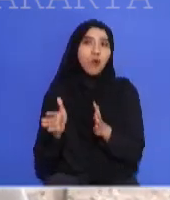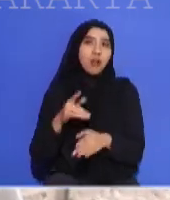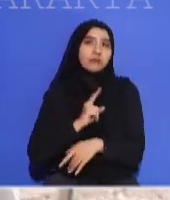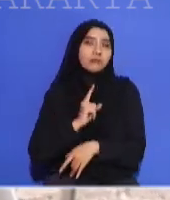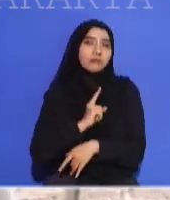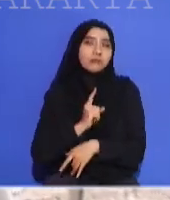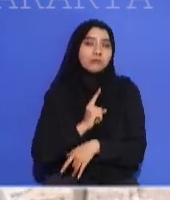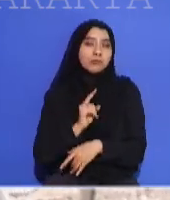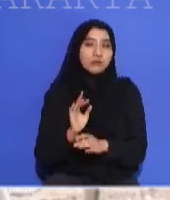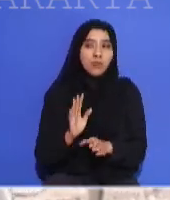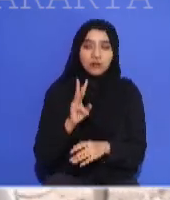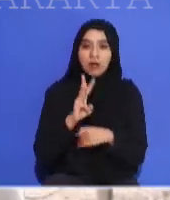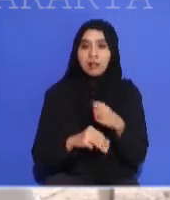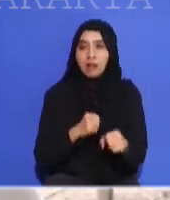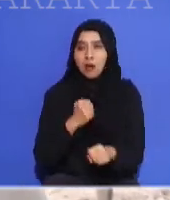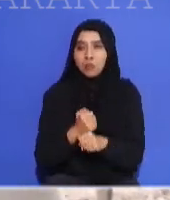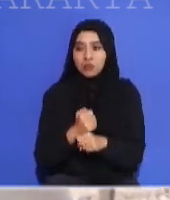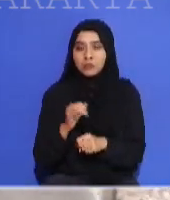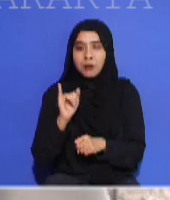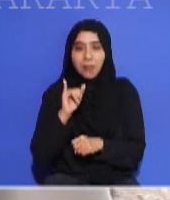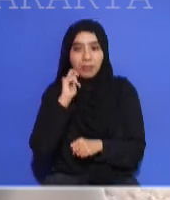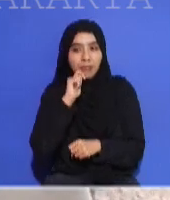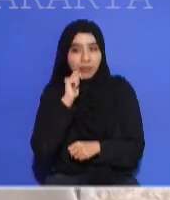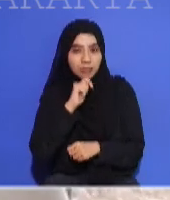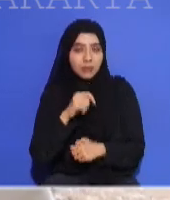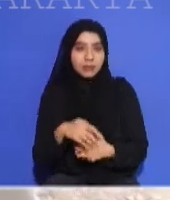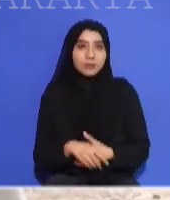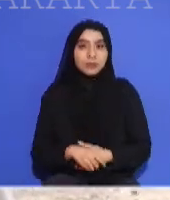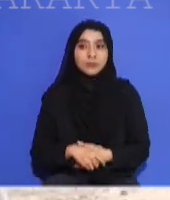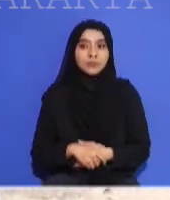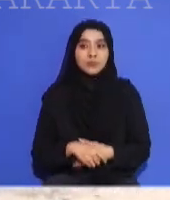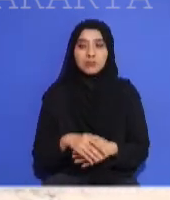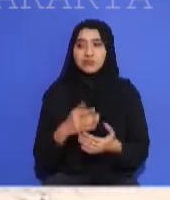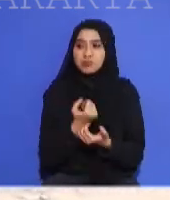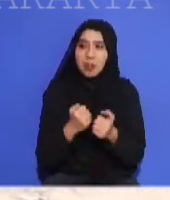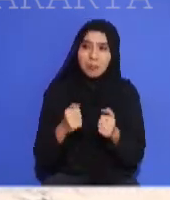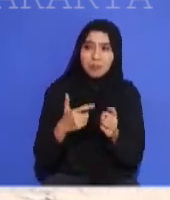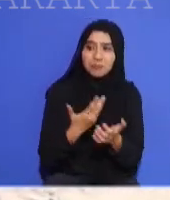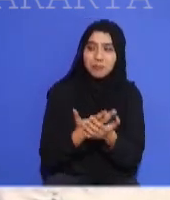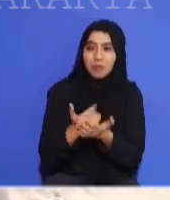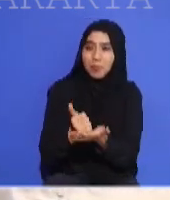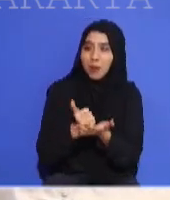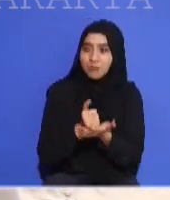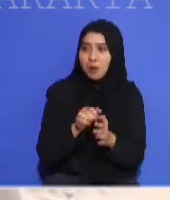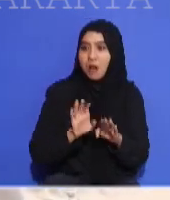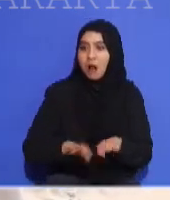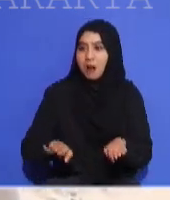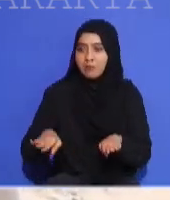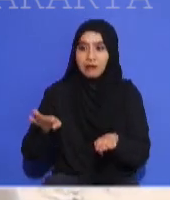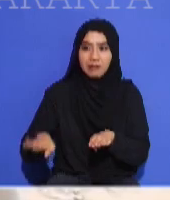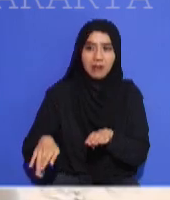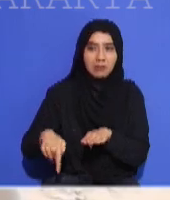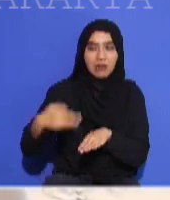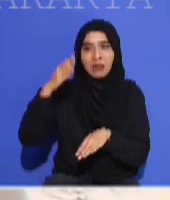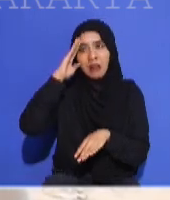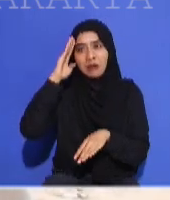3 tahun. Kalih bulek kula untuk keselamatan sudah dibagi, saya minta bantuan sama adik saya. Tapi adik yang laki-laki